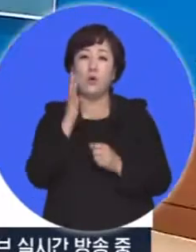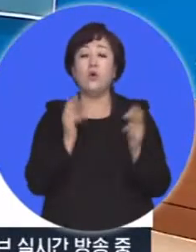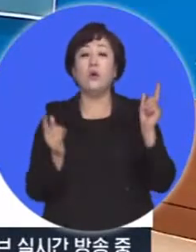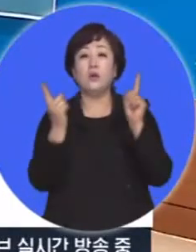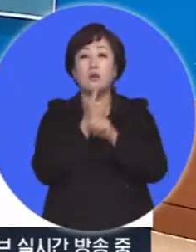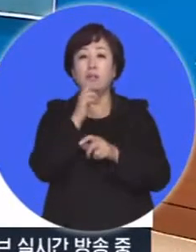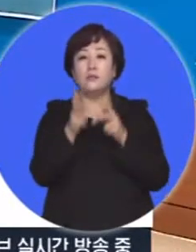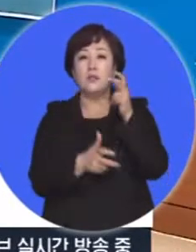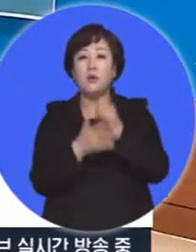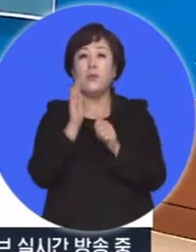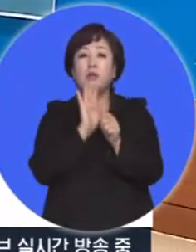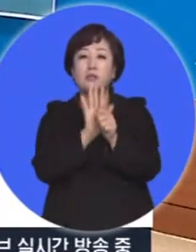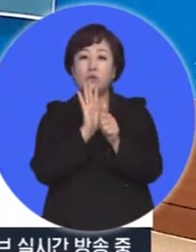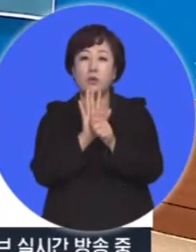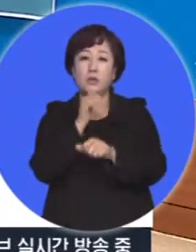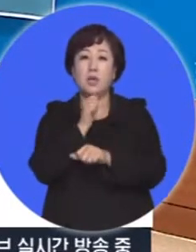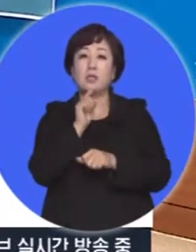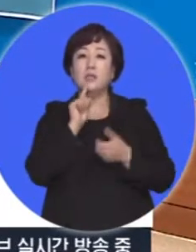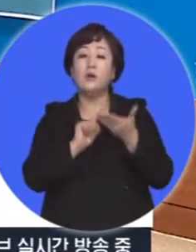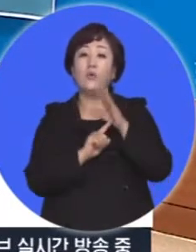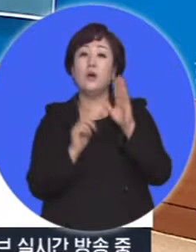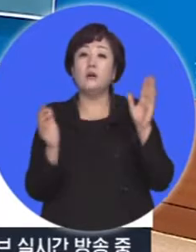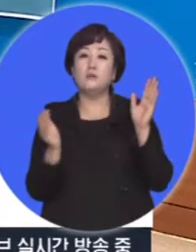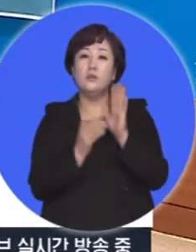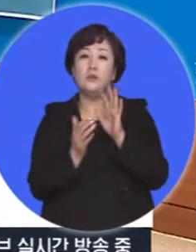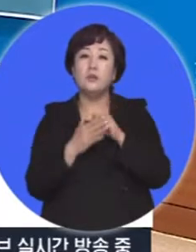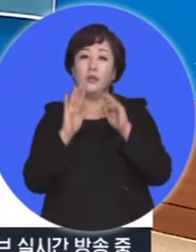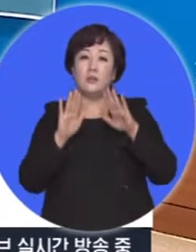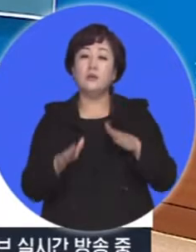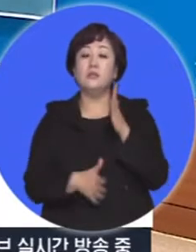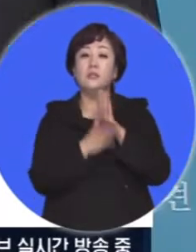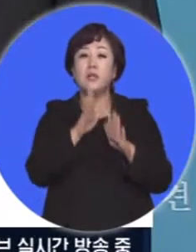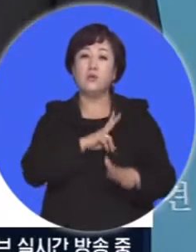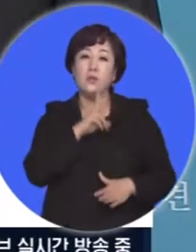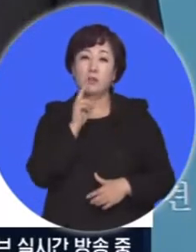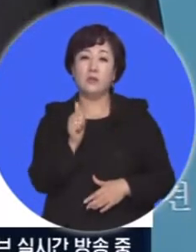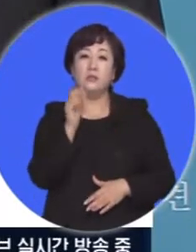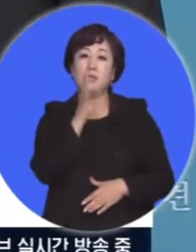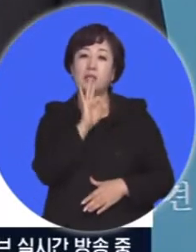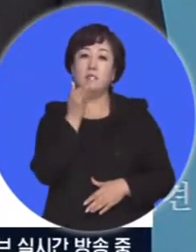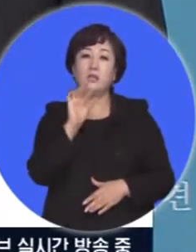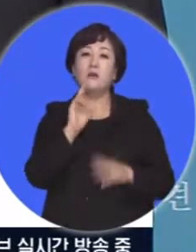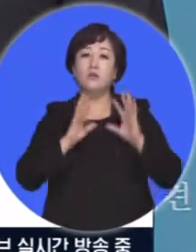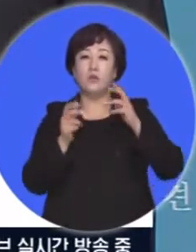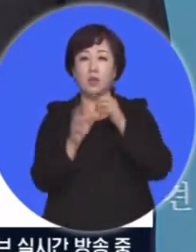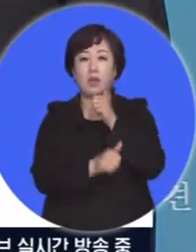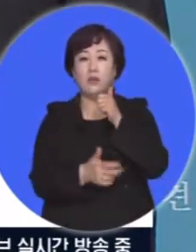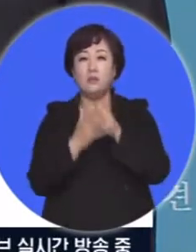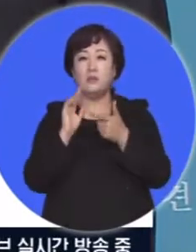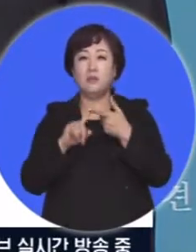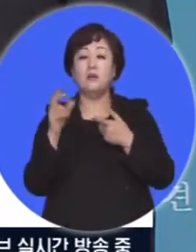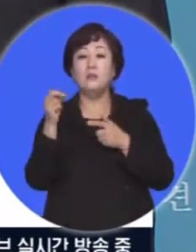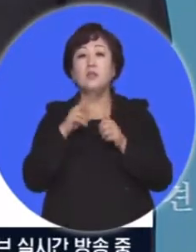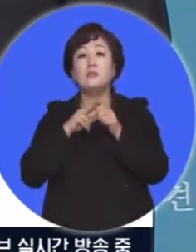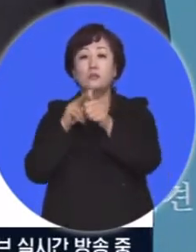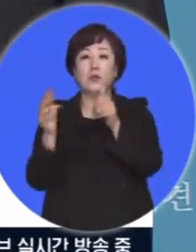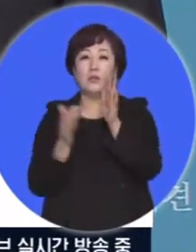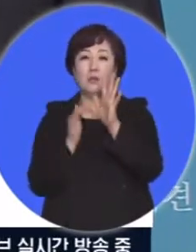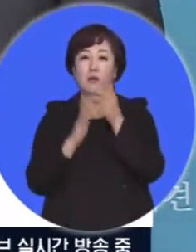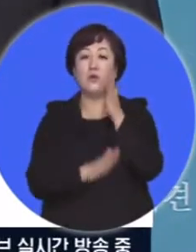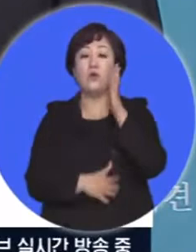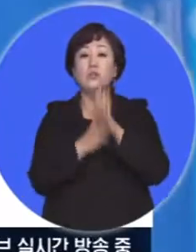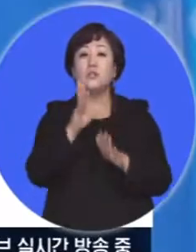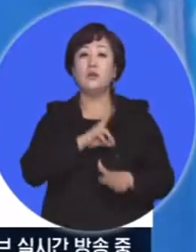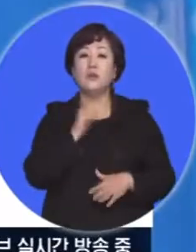적극적으로 지원하겠다 고 강조했습니다 현 시당위원장 인 이상원 국회의원이 연임에 도전하게 따라 민주당 지당